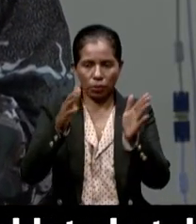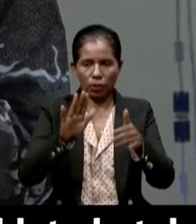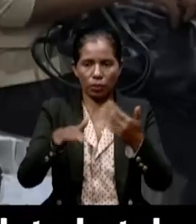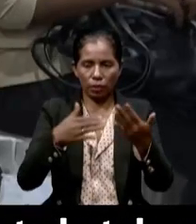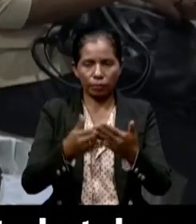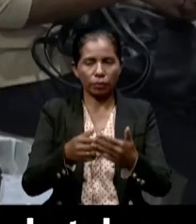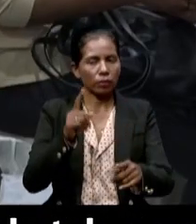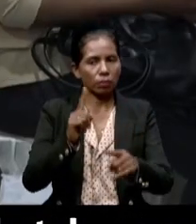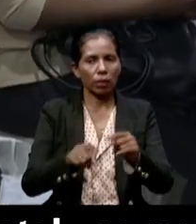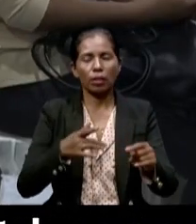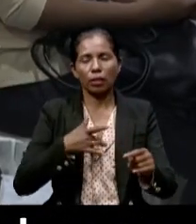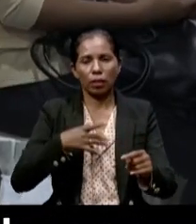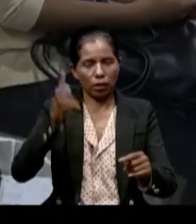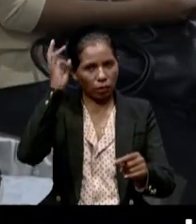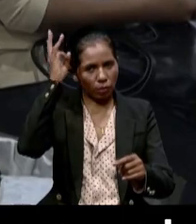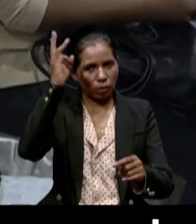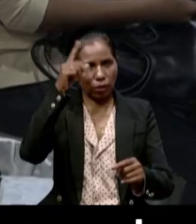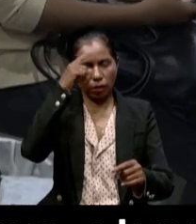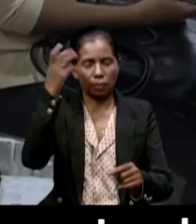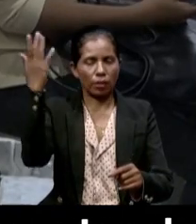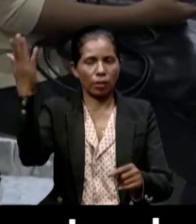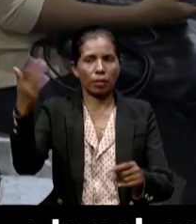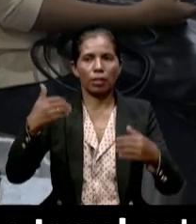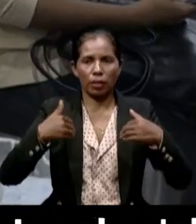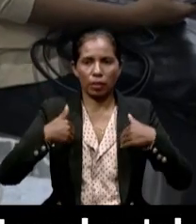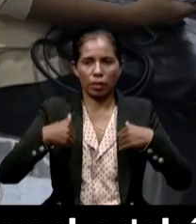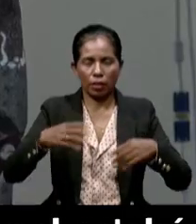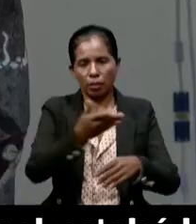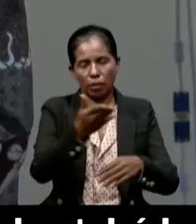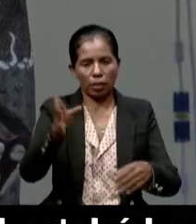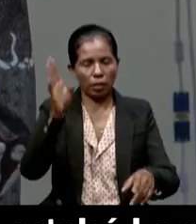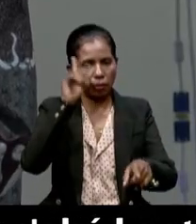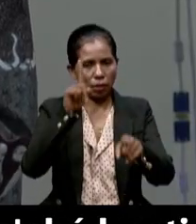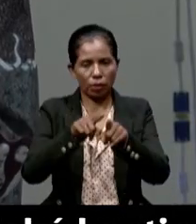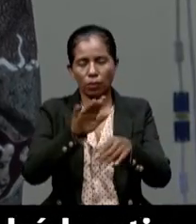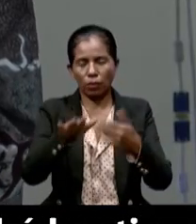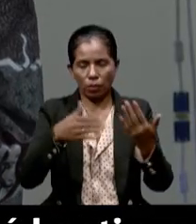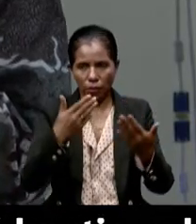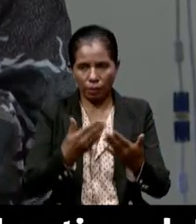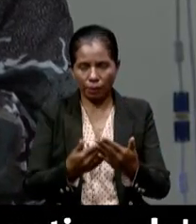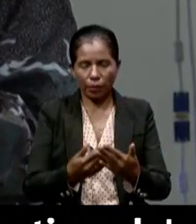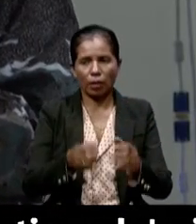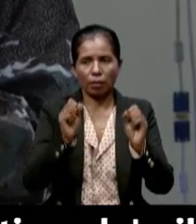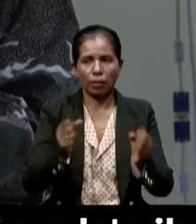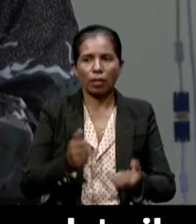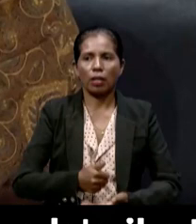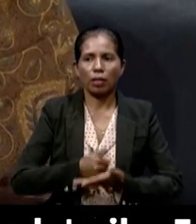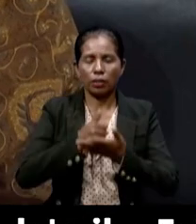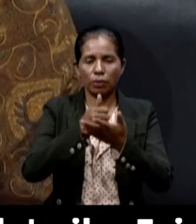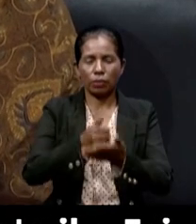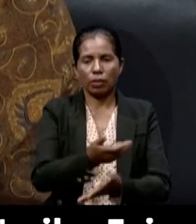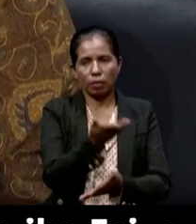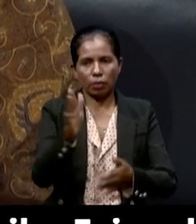perlu khawatir karena di sana sudah ada senior-senior Anda yang tentu saja siap memfasilitasi